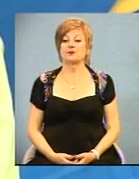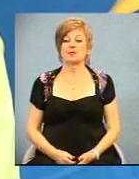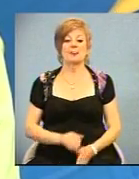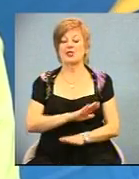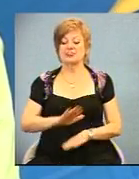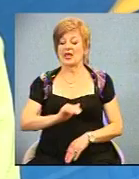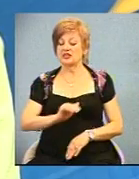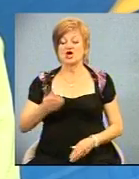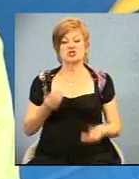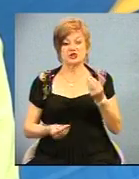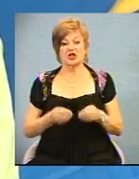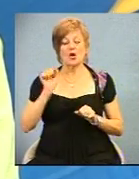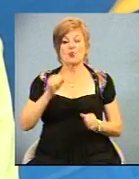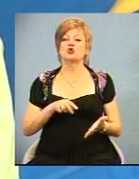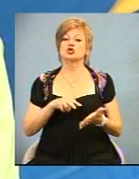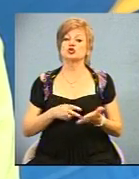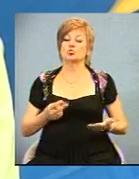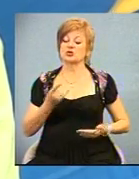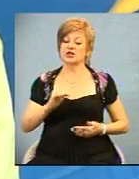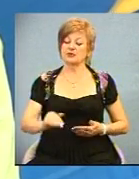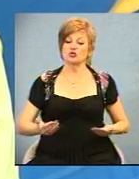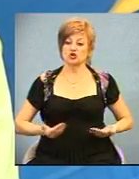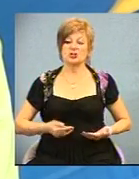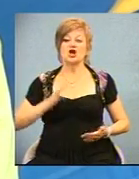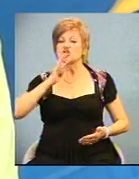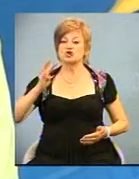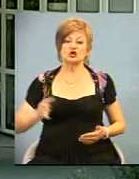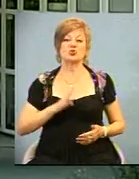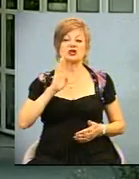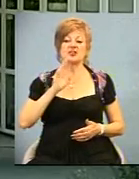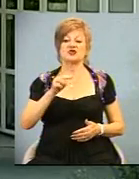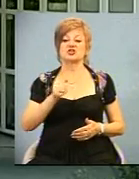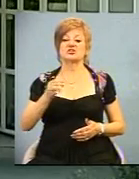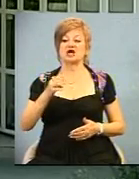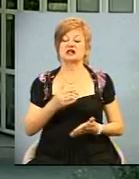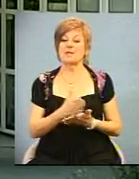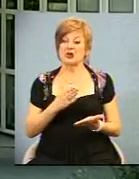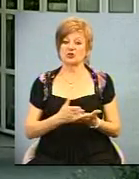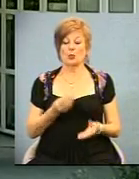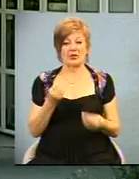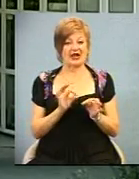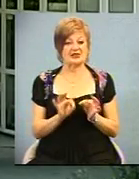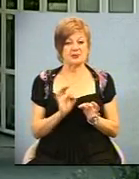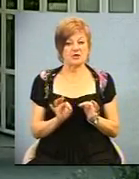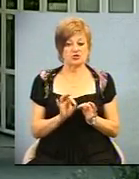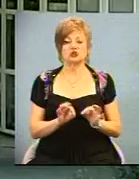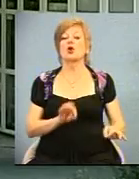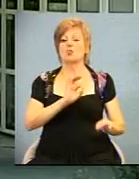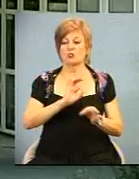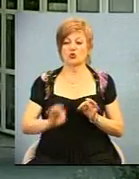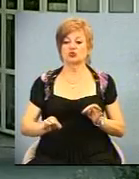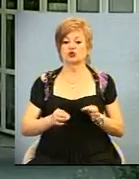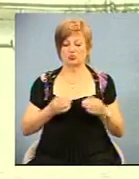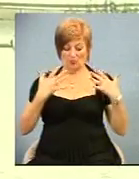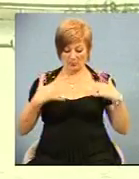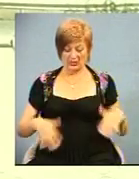Недитяча забавка може коштувати дитині життя. 4-річна Даша Яковлева з Мелітополя, граючи сірниками, підпалила власну синтетичну